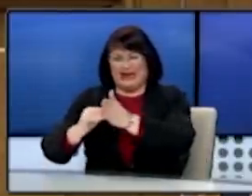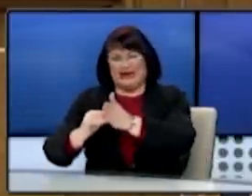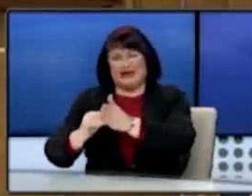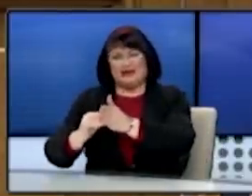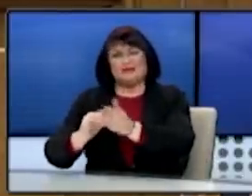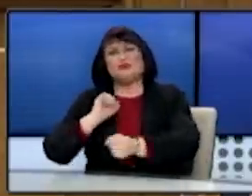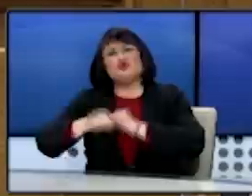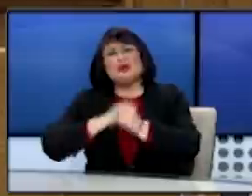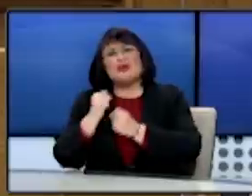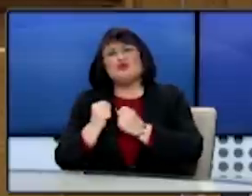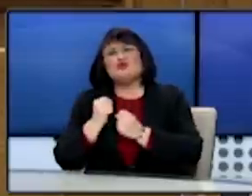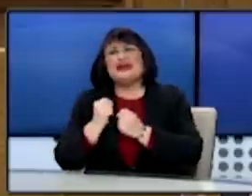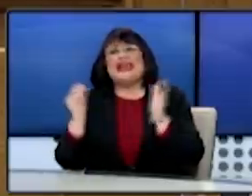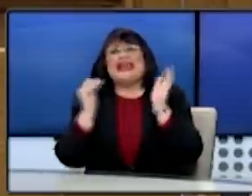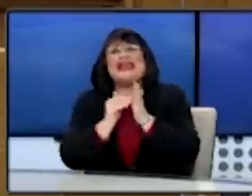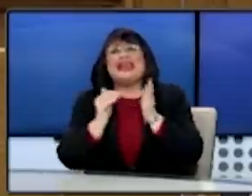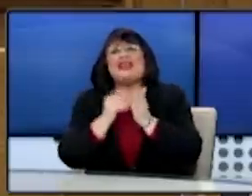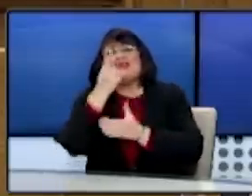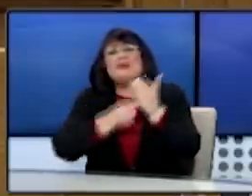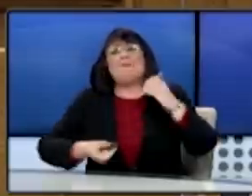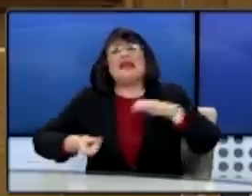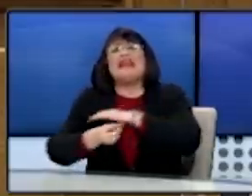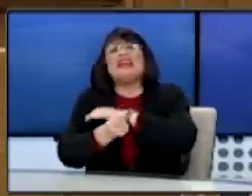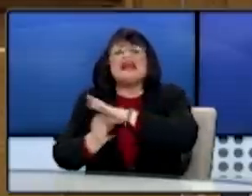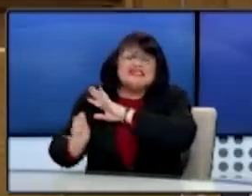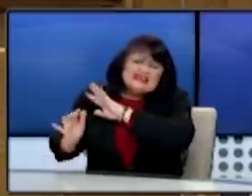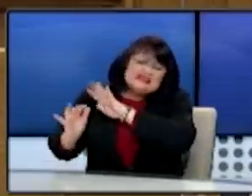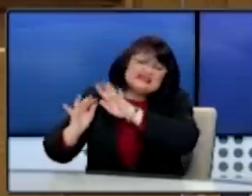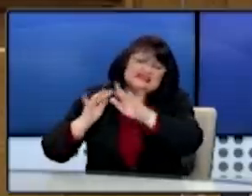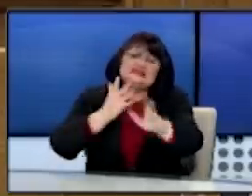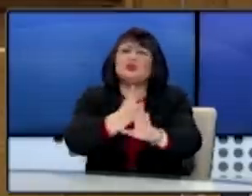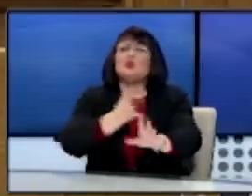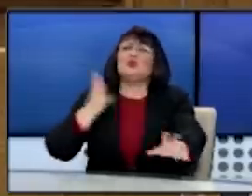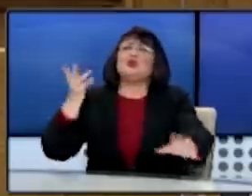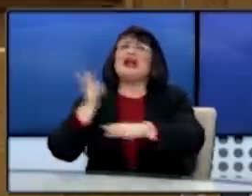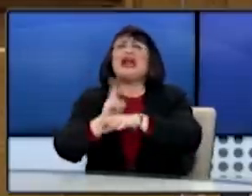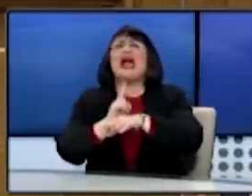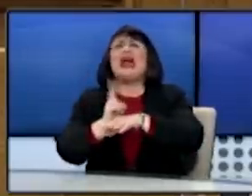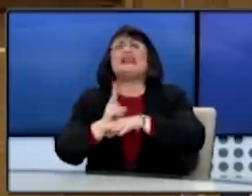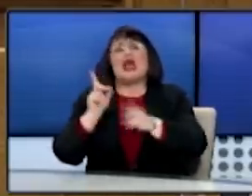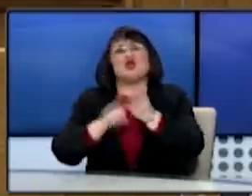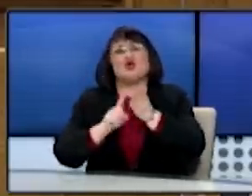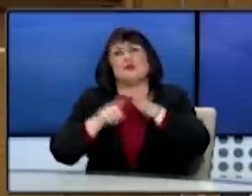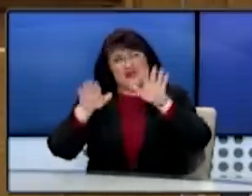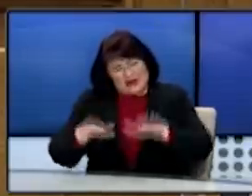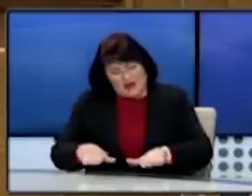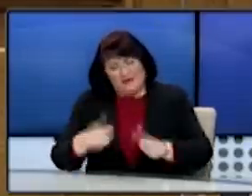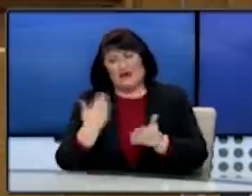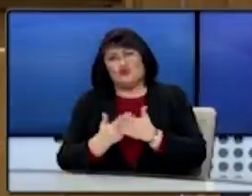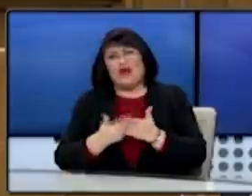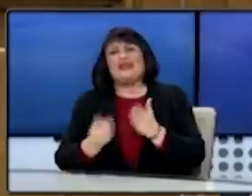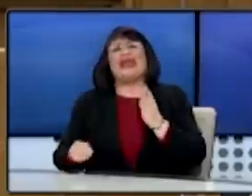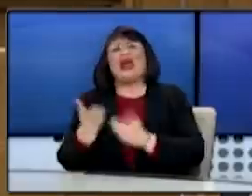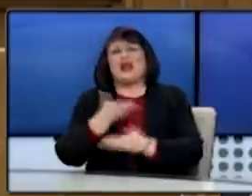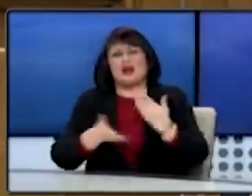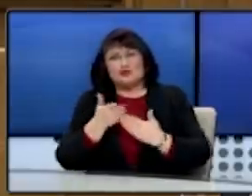να εξυπηρετήσουν εκατοντάδες χιλιάδες μετανάστες που ταλαιπωρούνται για να πάρουν τα χαρτιά της νόμιμης άδειας παραμονής ή της